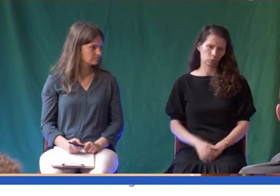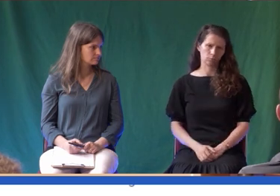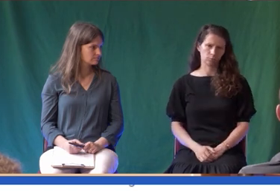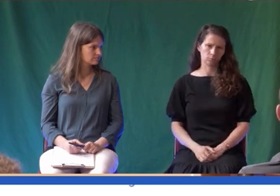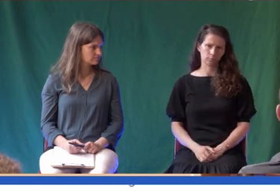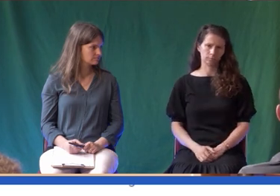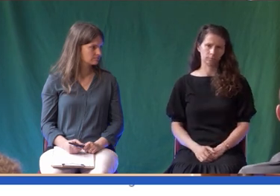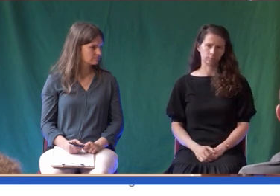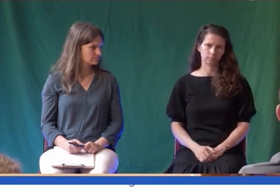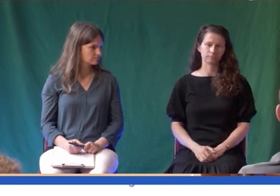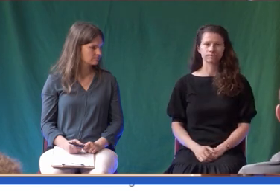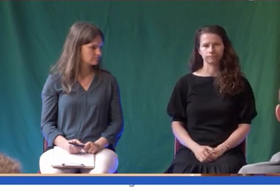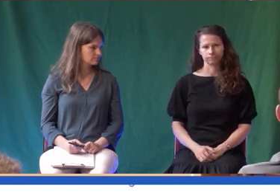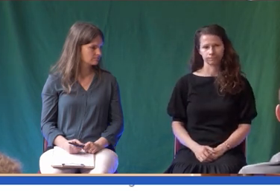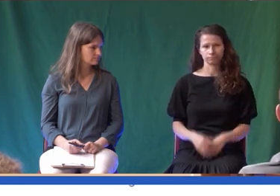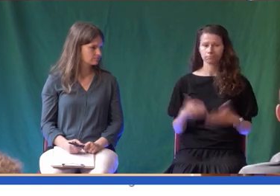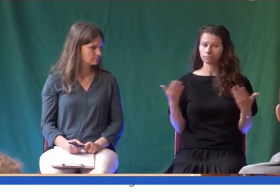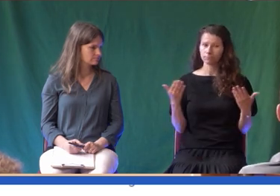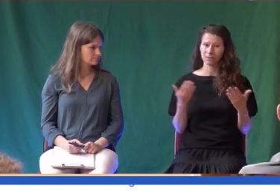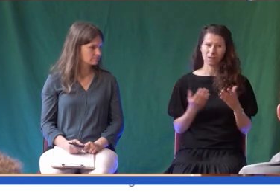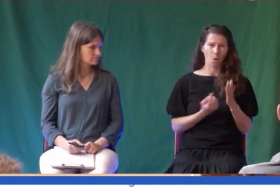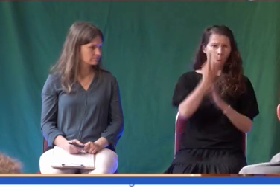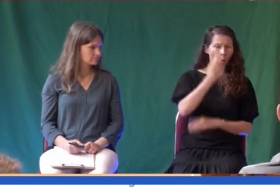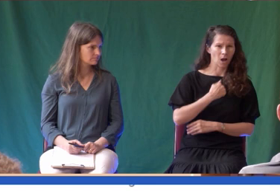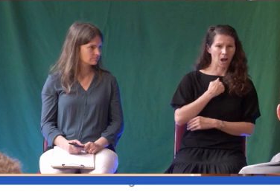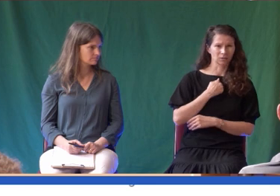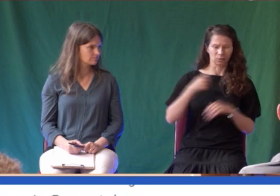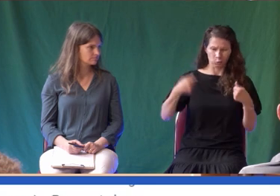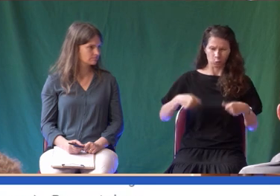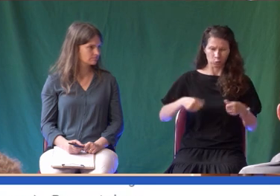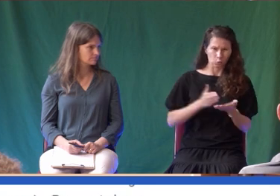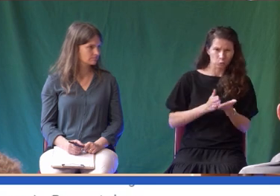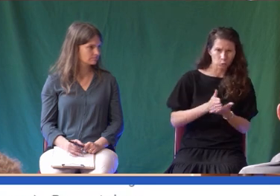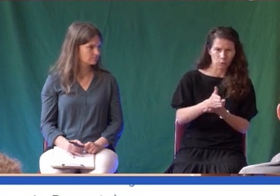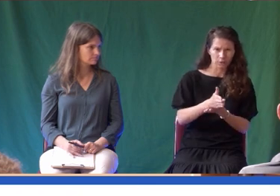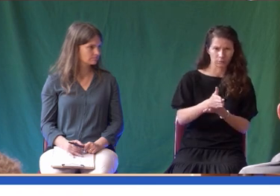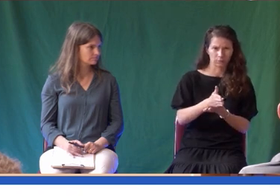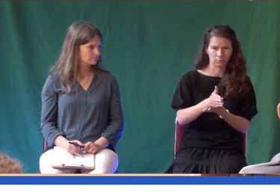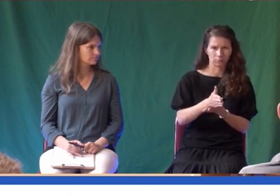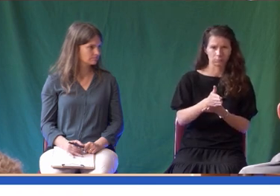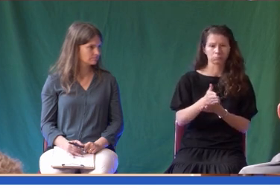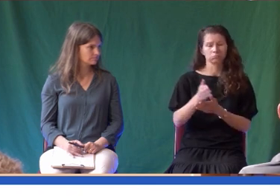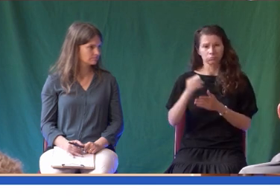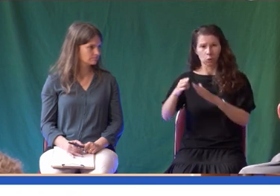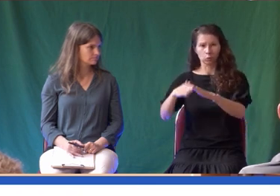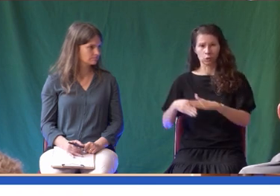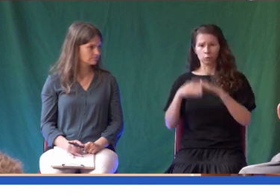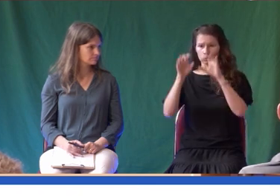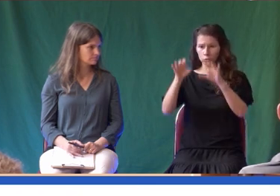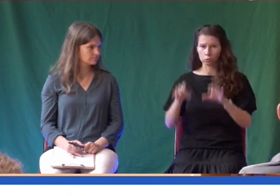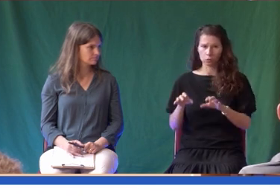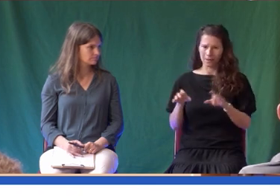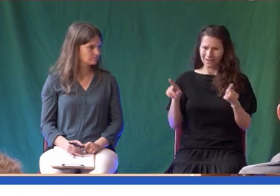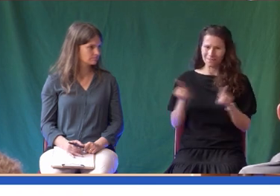große Angst dauerhafter Druck und vor allem auch fehlende passgenaue und angemessen Unterstützungsstrukturen